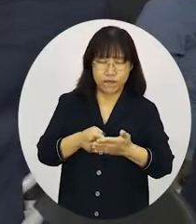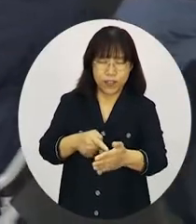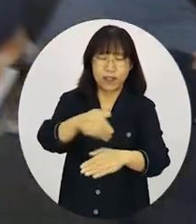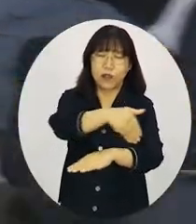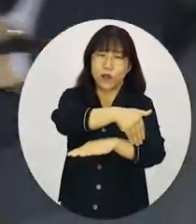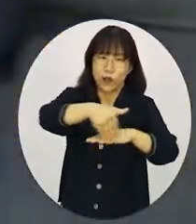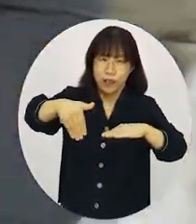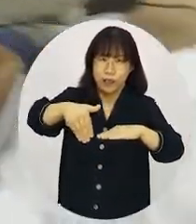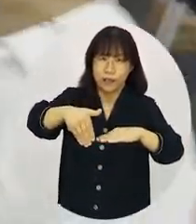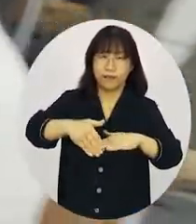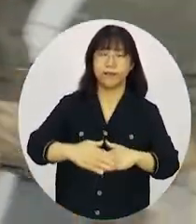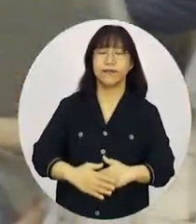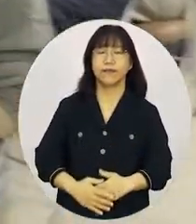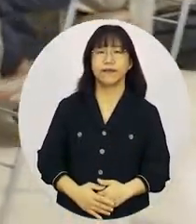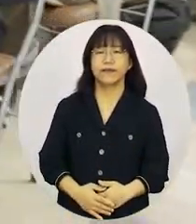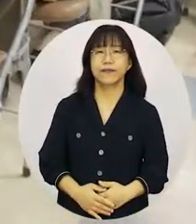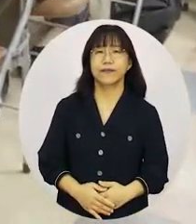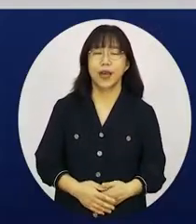나갈 방침입니다.